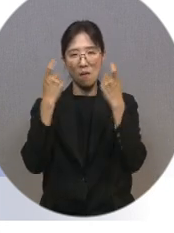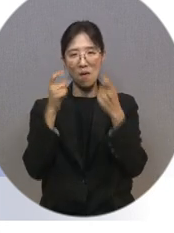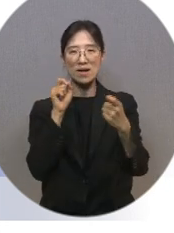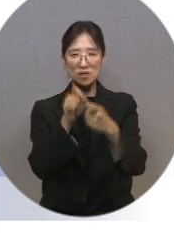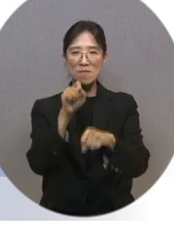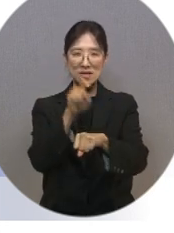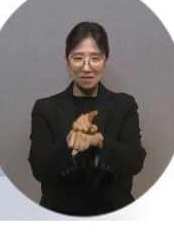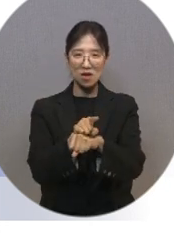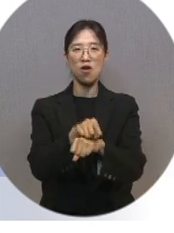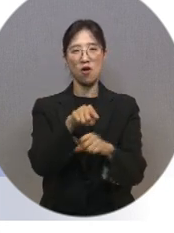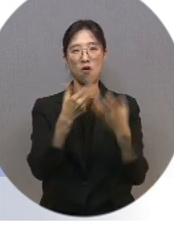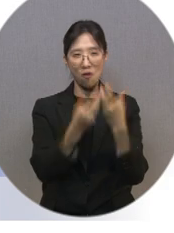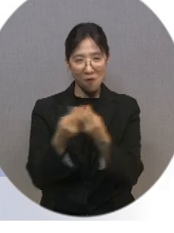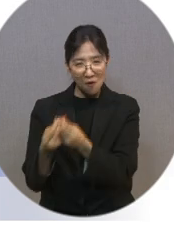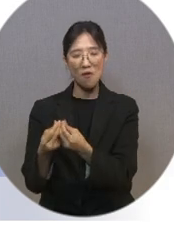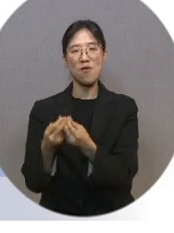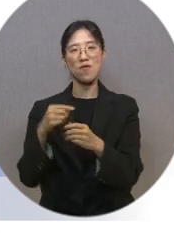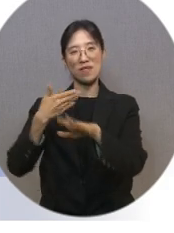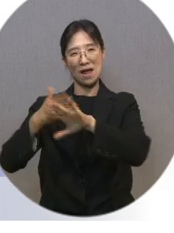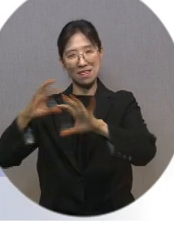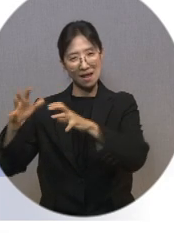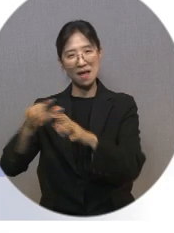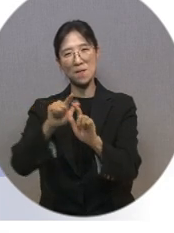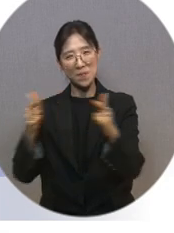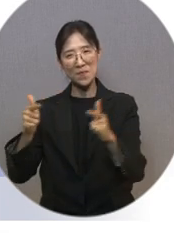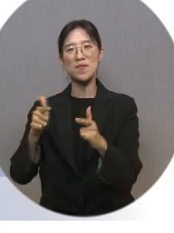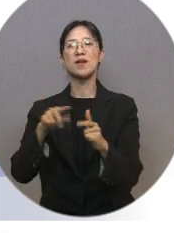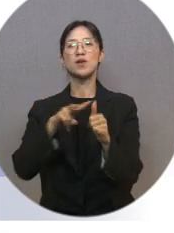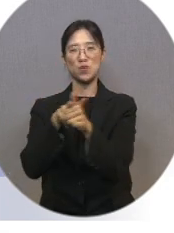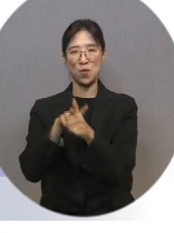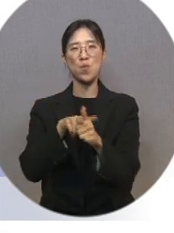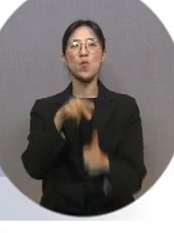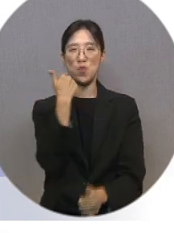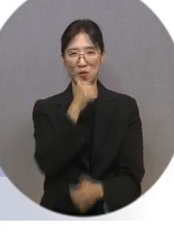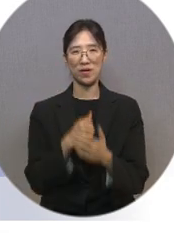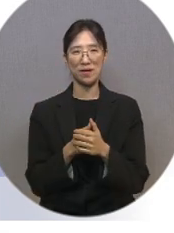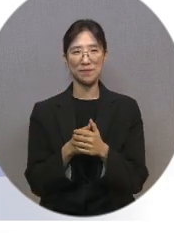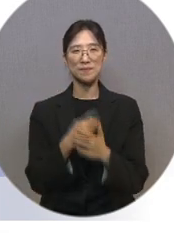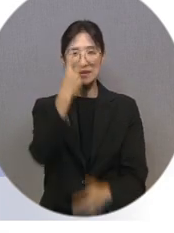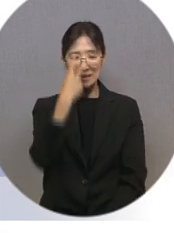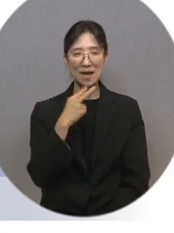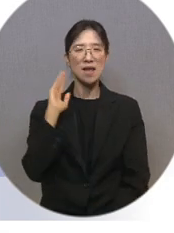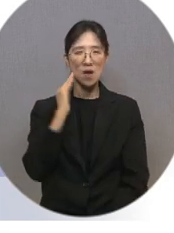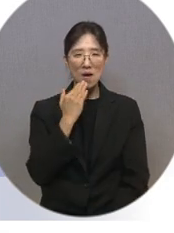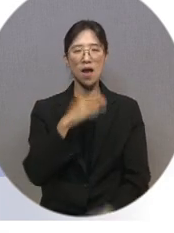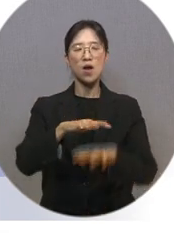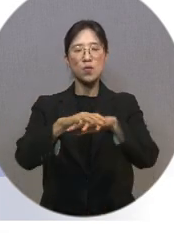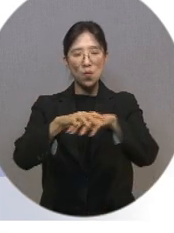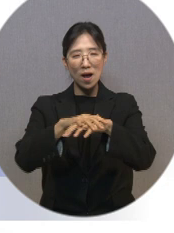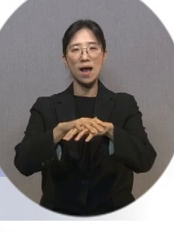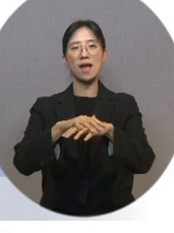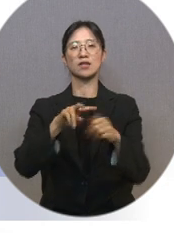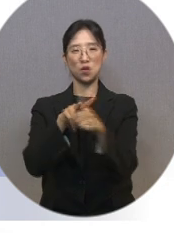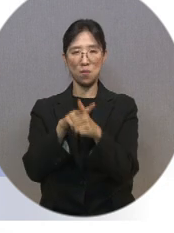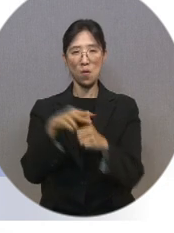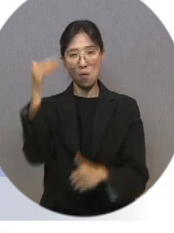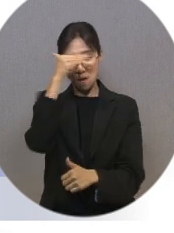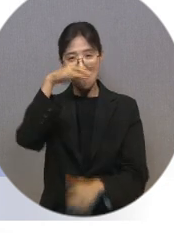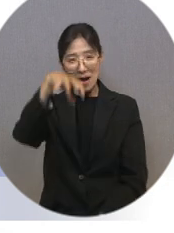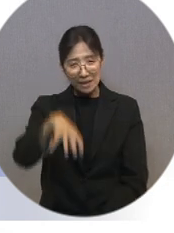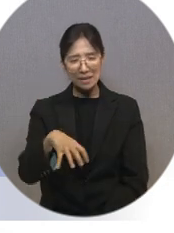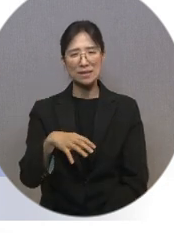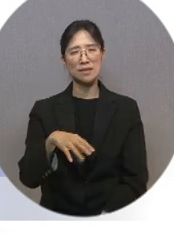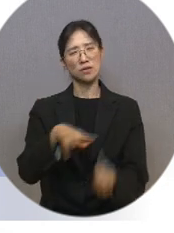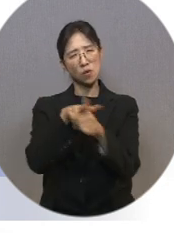제도와 해외 사례를 소개하고 있는데요 아울러 시각 청각 촉각 정보 등 관광지에서 정보 습득에